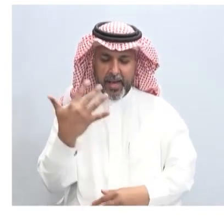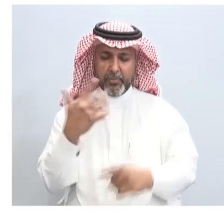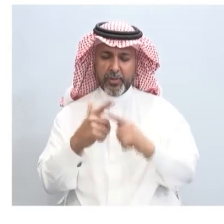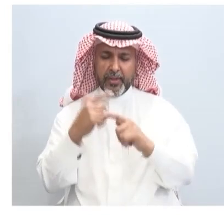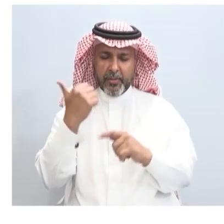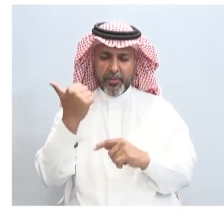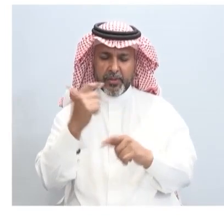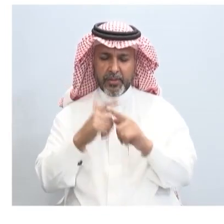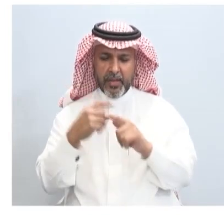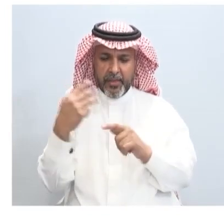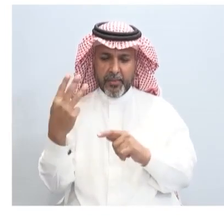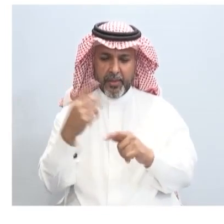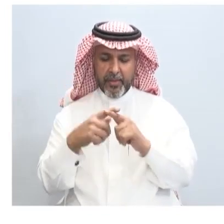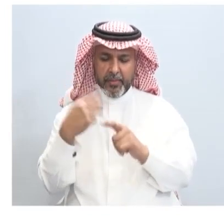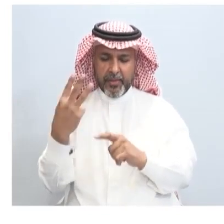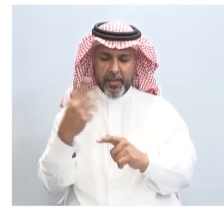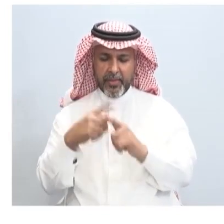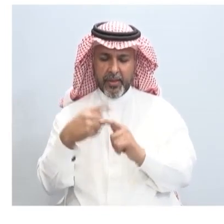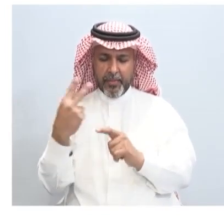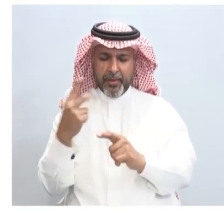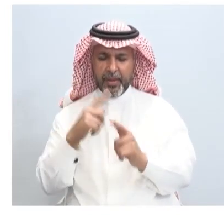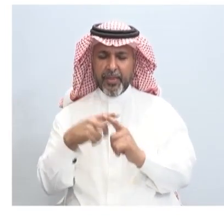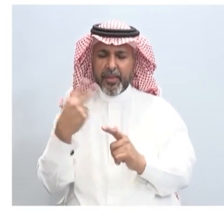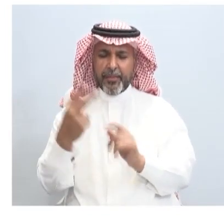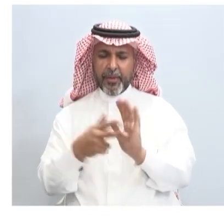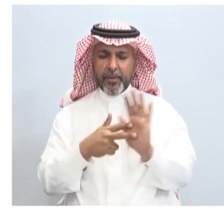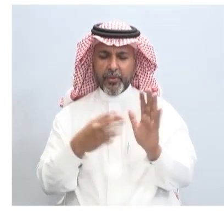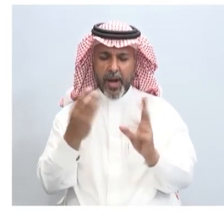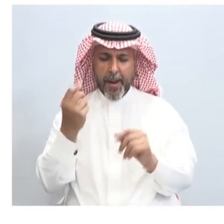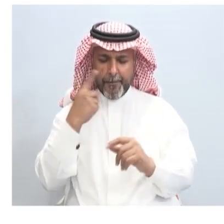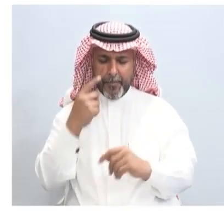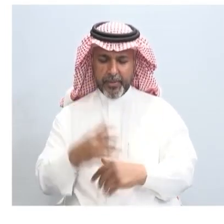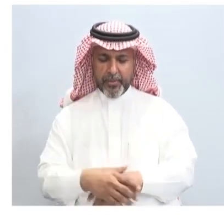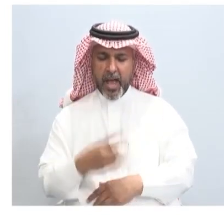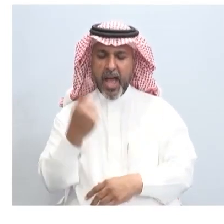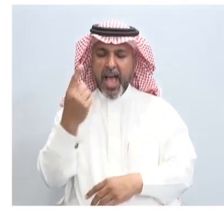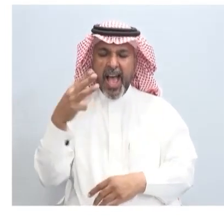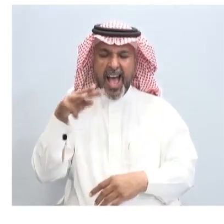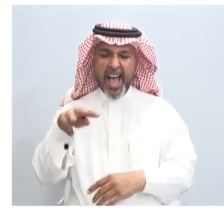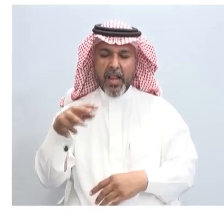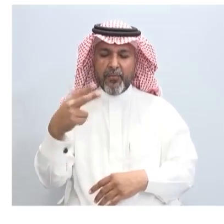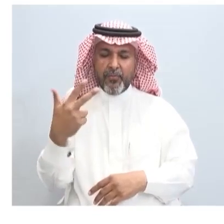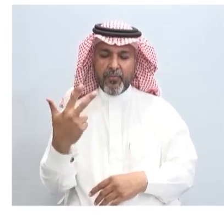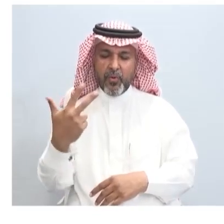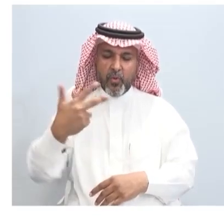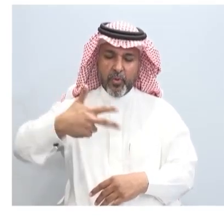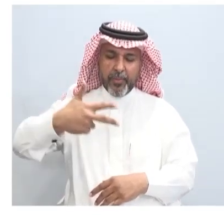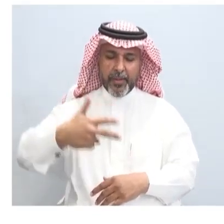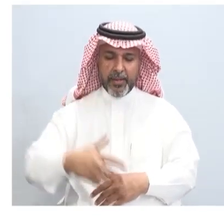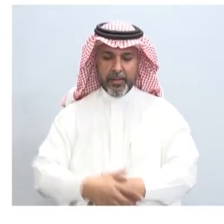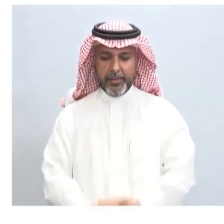* 3 ض 2 ض 2 والناتج حيكون 1080 خيار ممكن